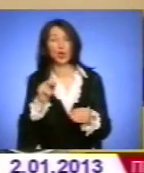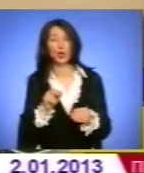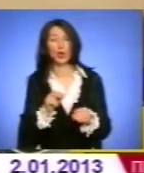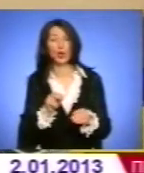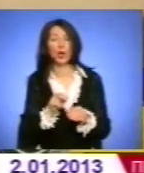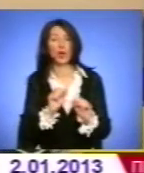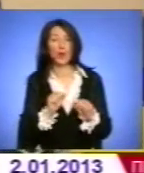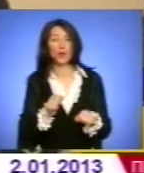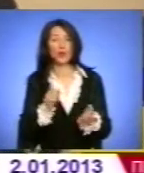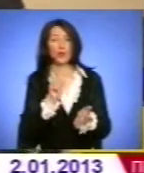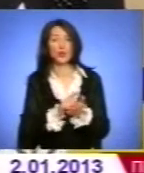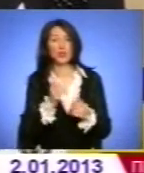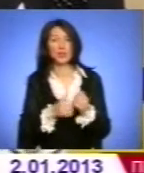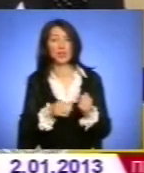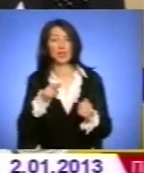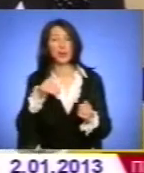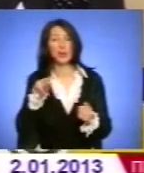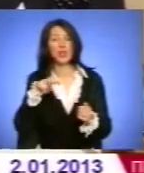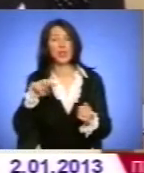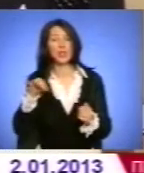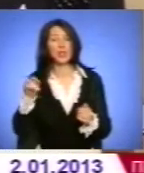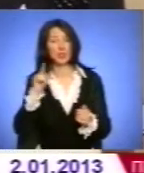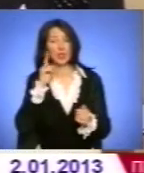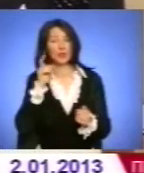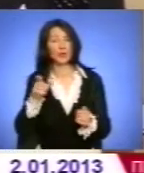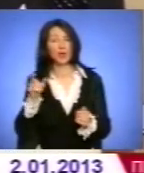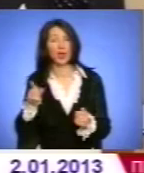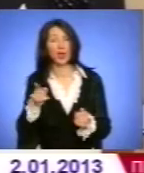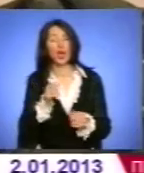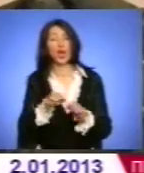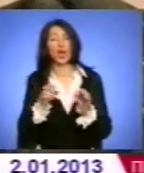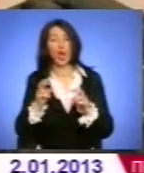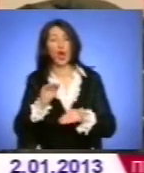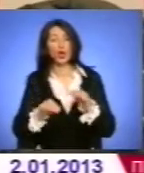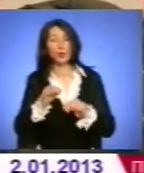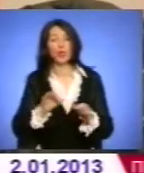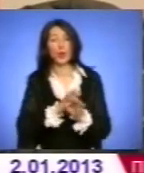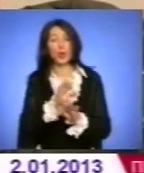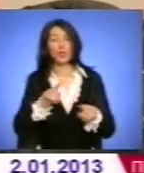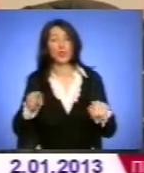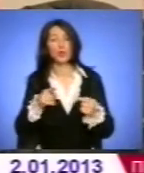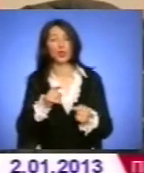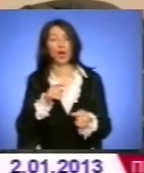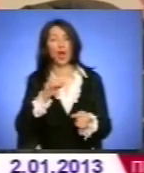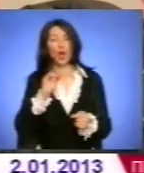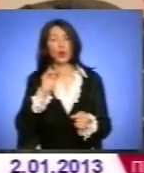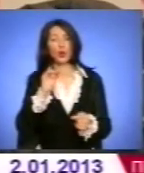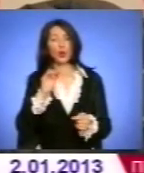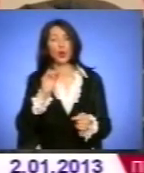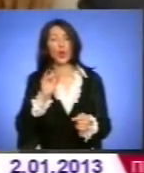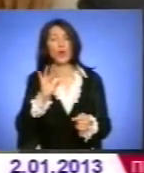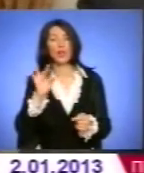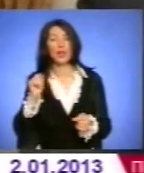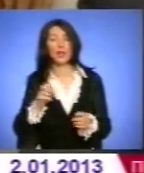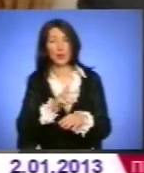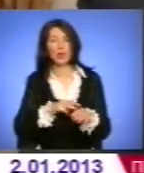серед підлітків. В Україні розробляються проекти створення ювенальної міліції. У цьому році кримінальна міліція у справах дітей більше працюватиме